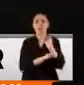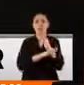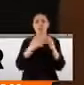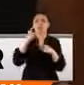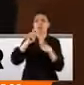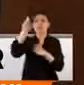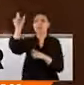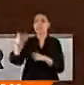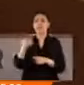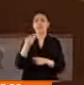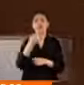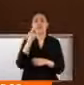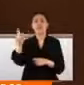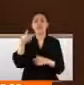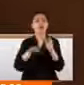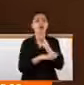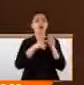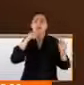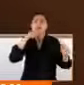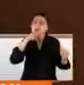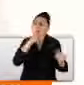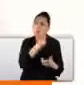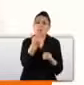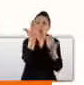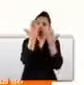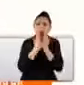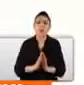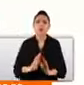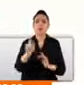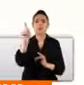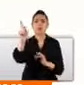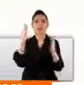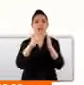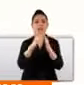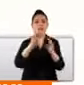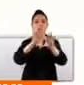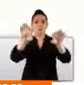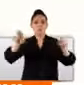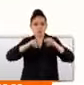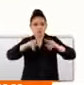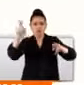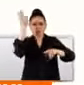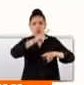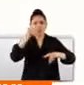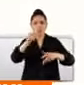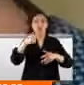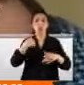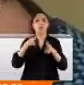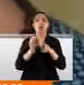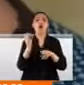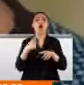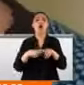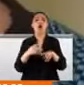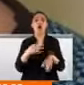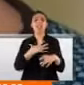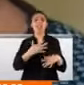Akgöl zaten zorluklar içinde yaşıyordu. Yaşadığı evde gider patlayınca zorluk bir kat daha arttı. Kova hastasıyım,